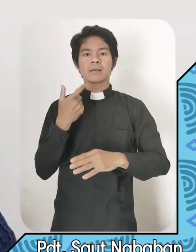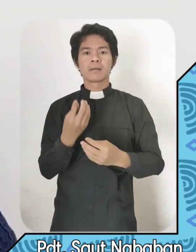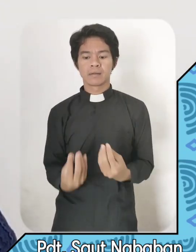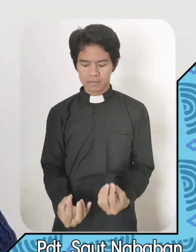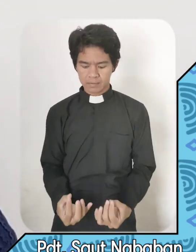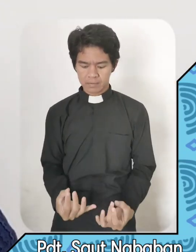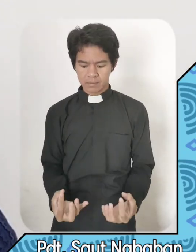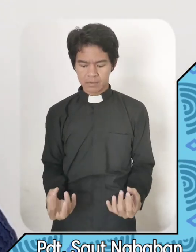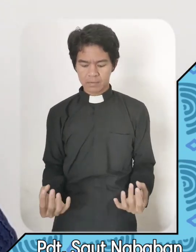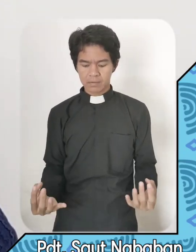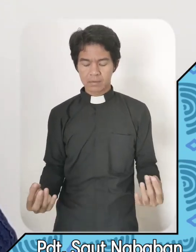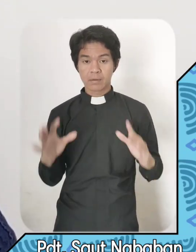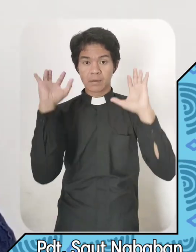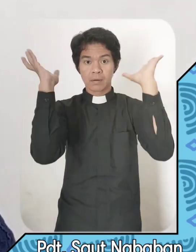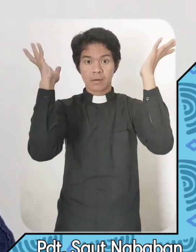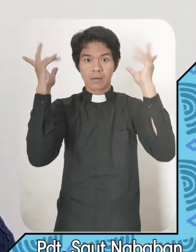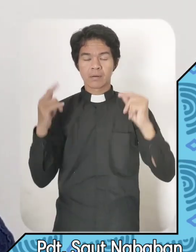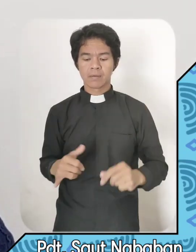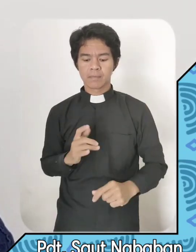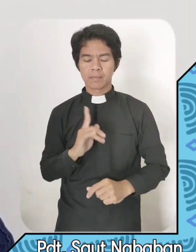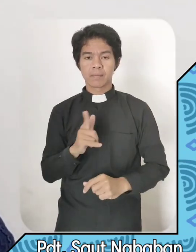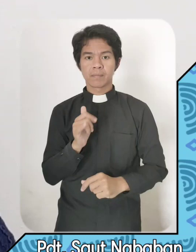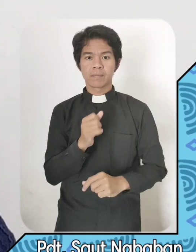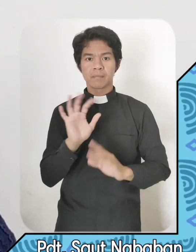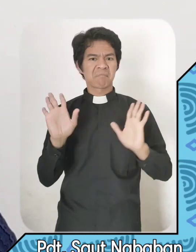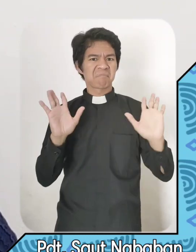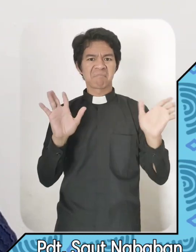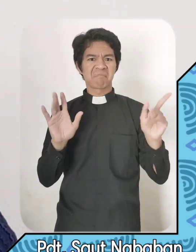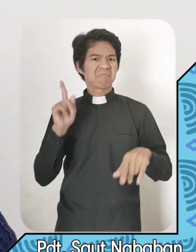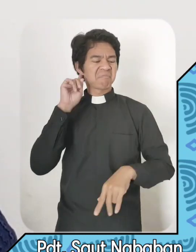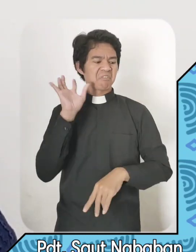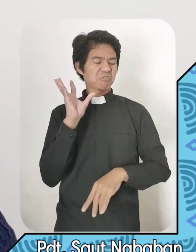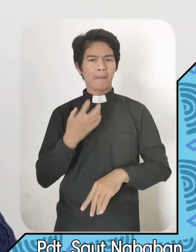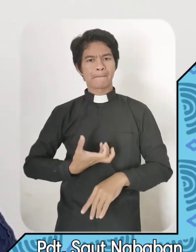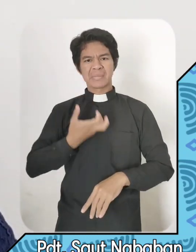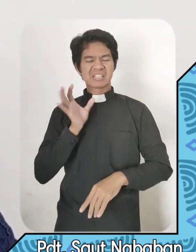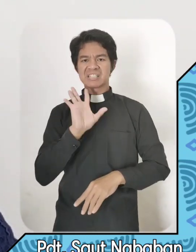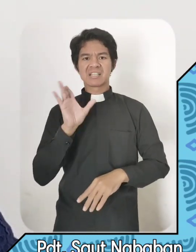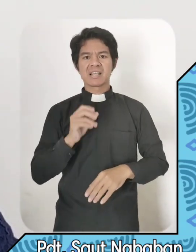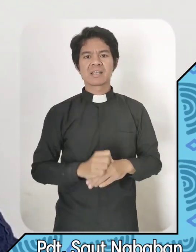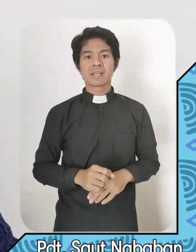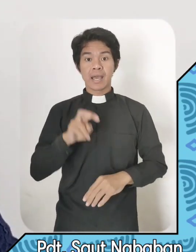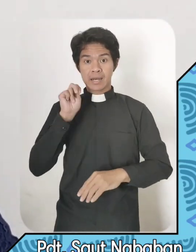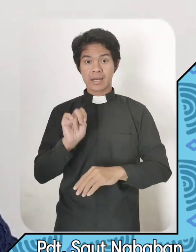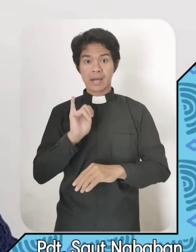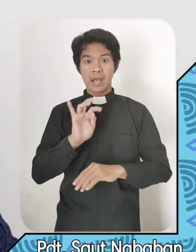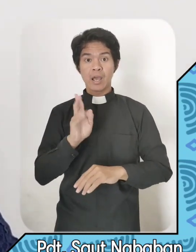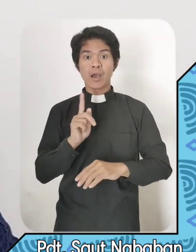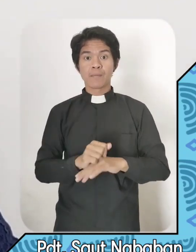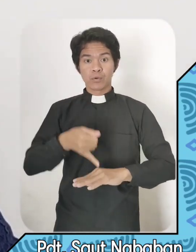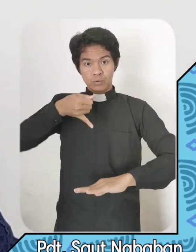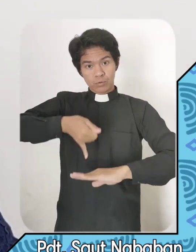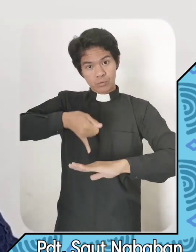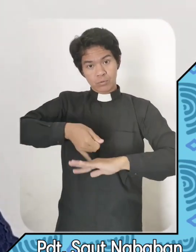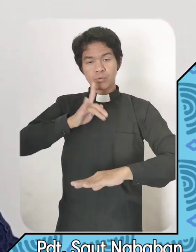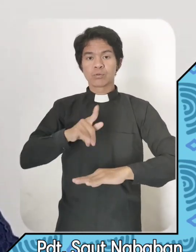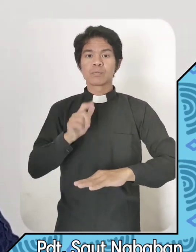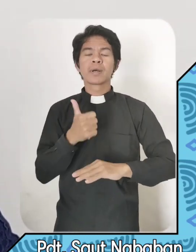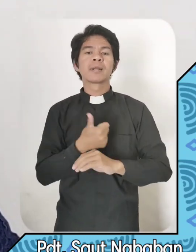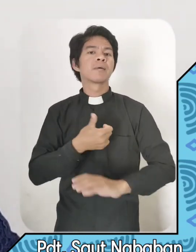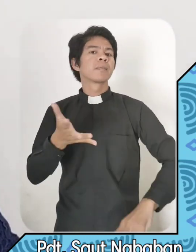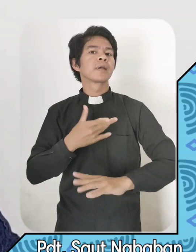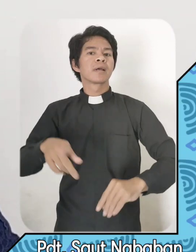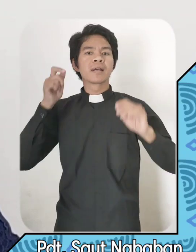menjadi akar yang membuat perkataan para perempuan itu tidak dapat dipercaya. Namun, justru